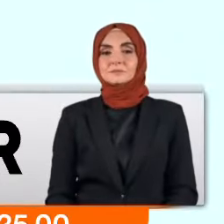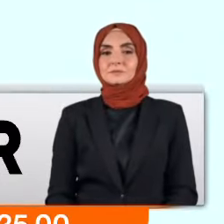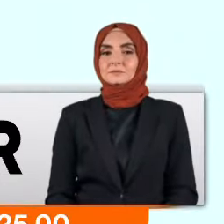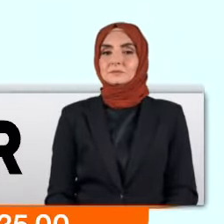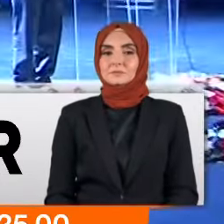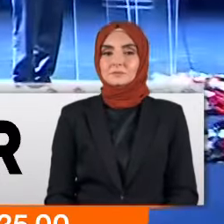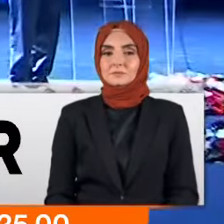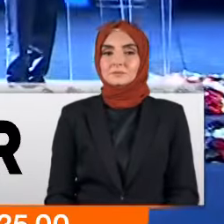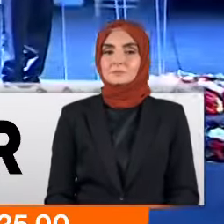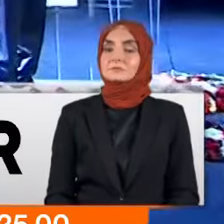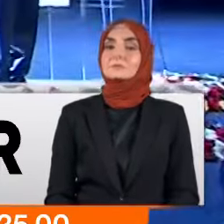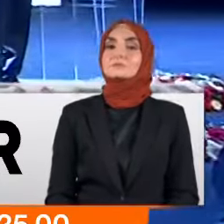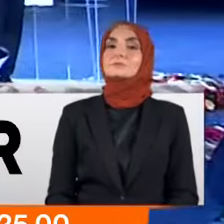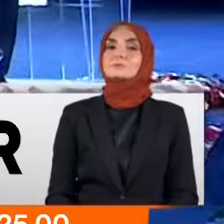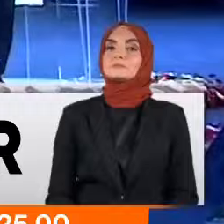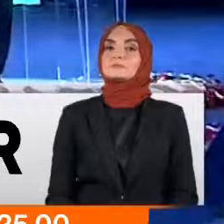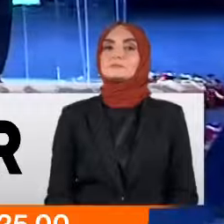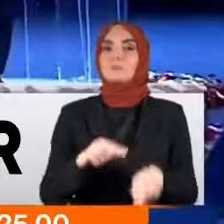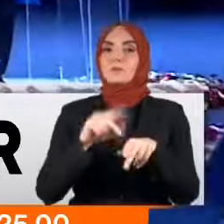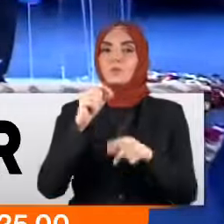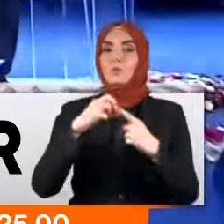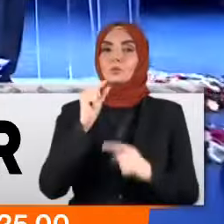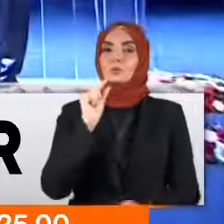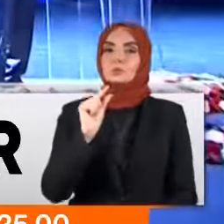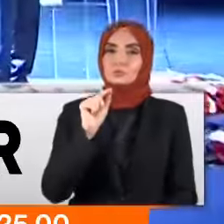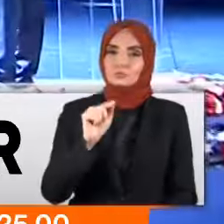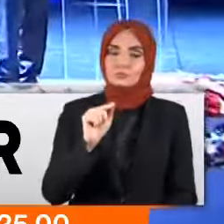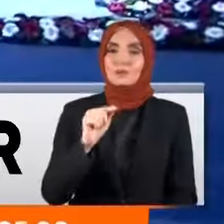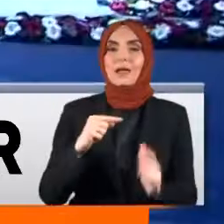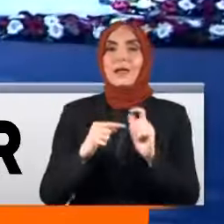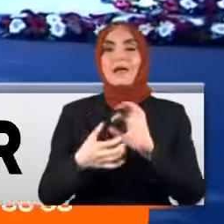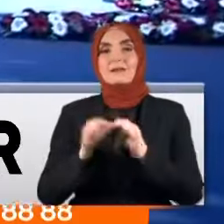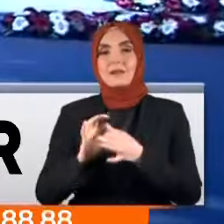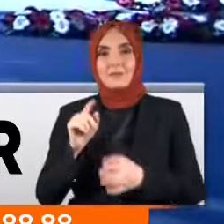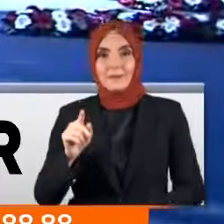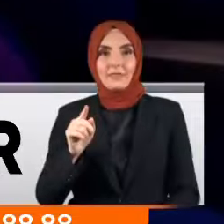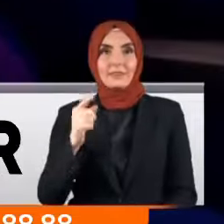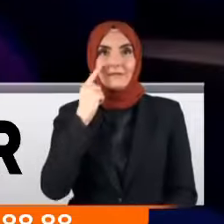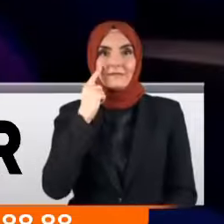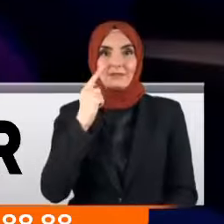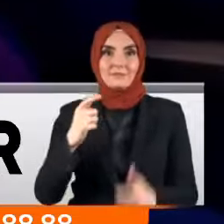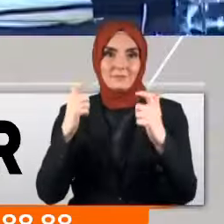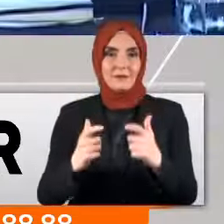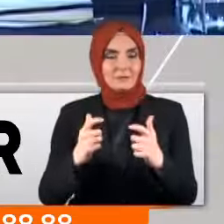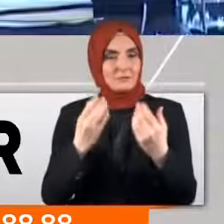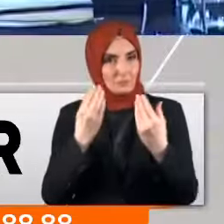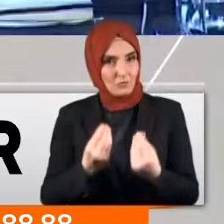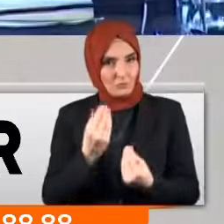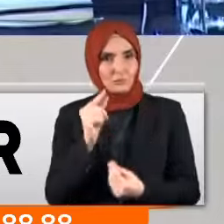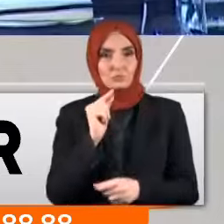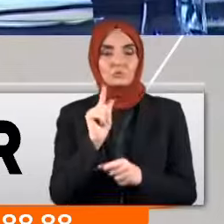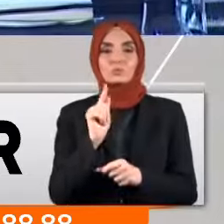hattı yapacağız. Koru Eryaman Devlet Mahallesi metro hattını yapacağız. Altındağ metro hattımız, Ulubey, Önder,